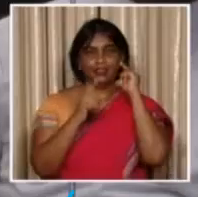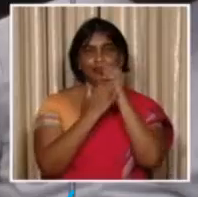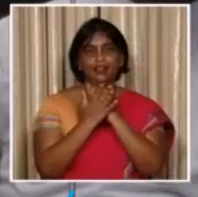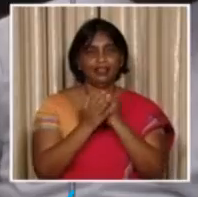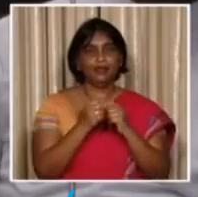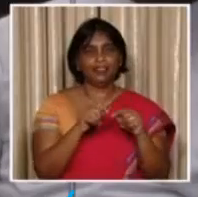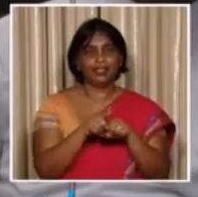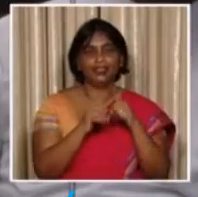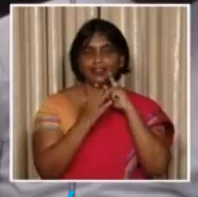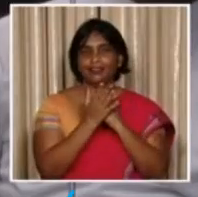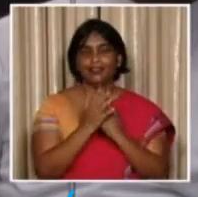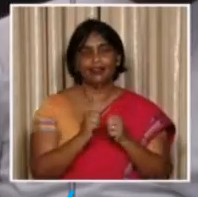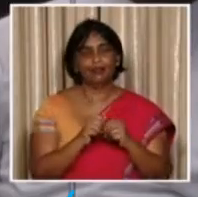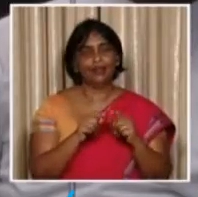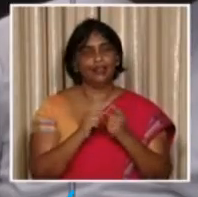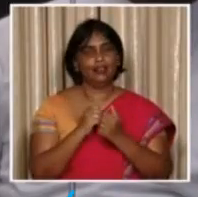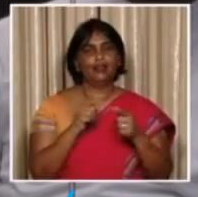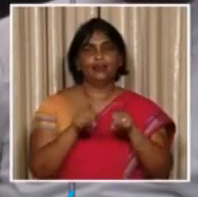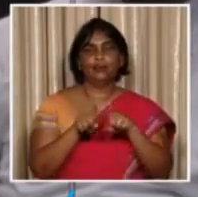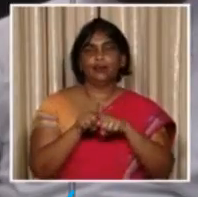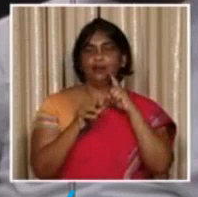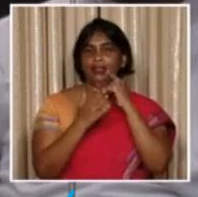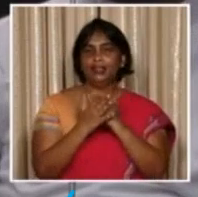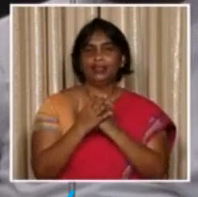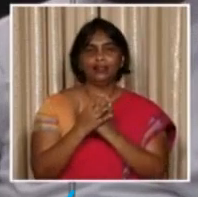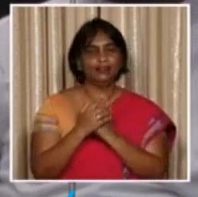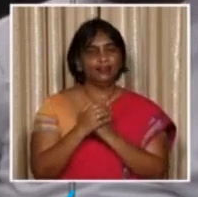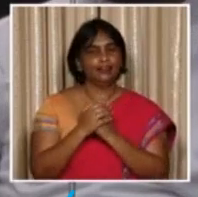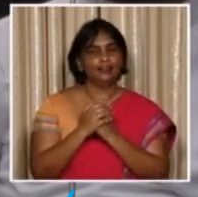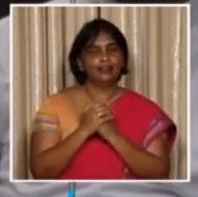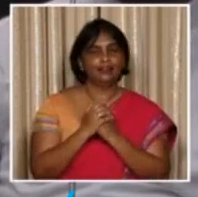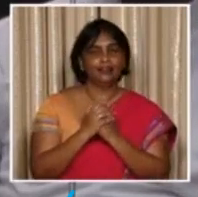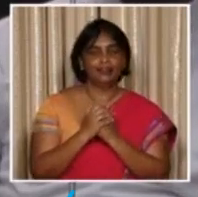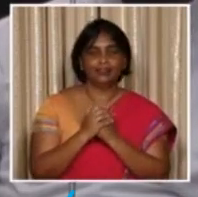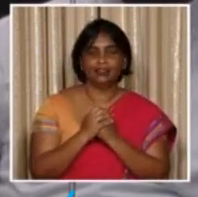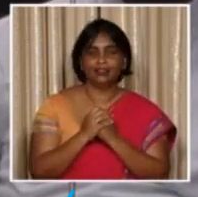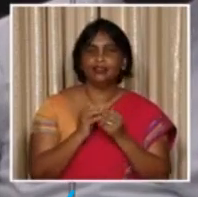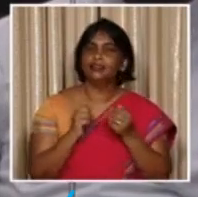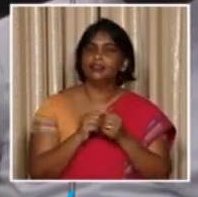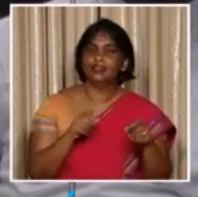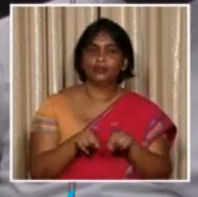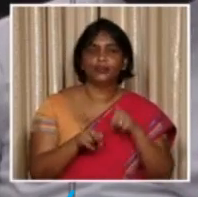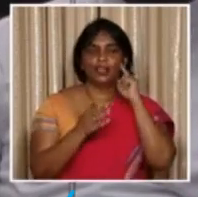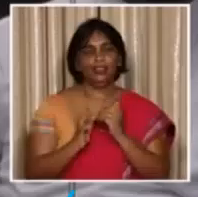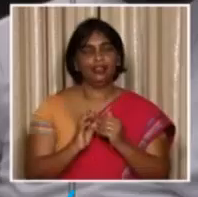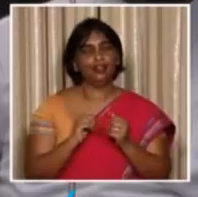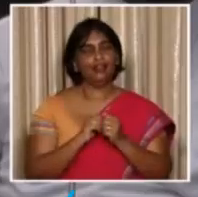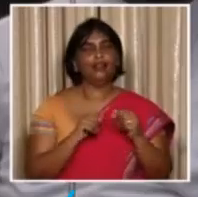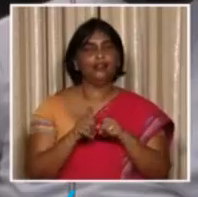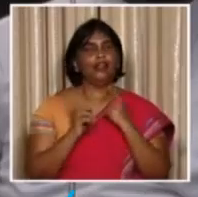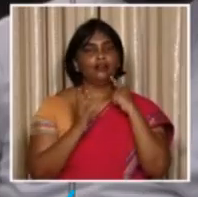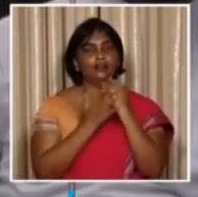කැමතියි ඒ මොකද මේ මම ඒ කාදිනල් උන්නාන්සේ දරපු මතේ එහෙම නෙවෙයි විපක්ෂ නායකතුමා දරපු මතේ මම දරනවා ඒ මොකද